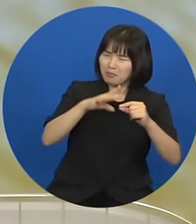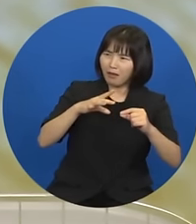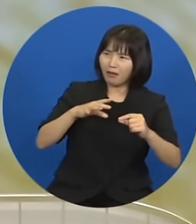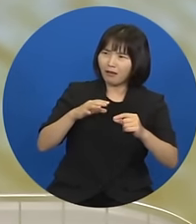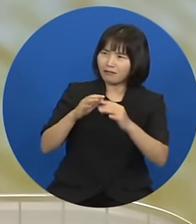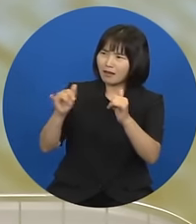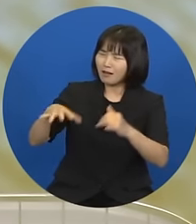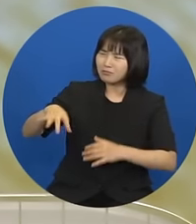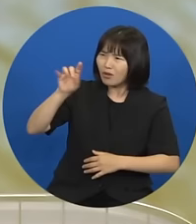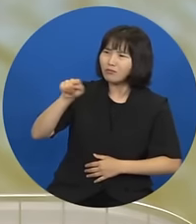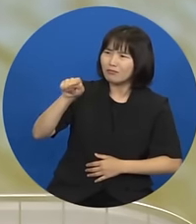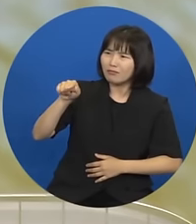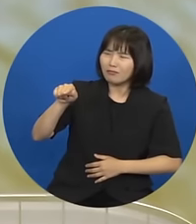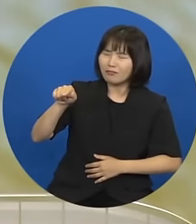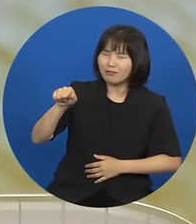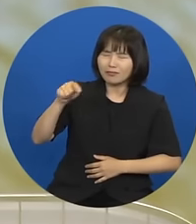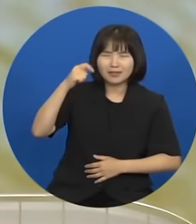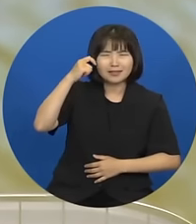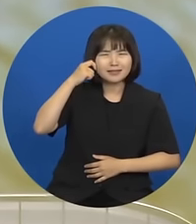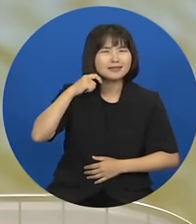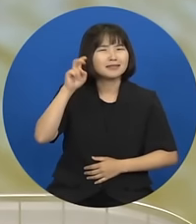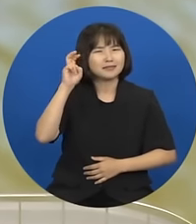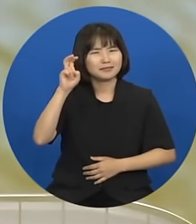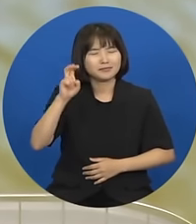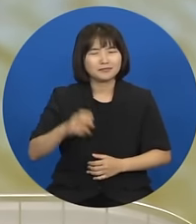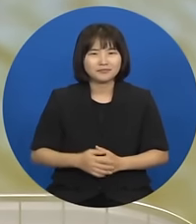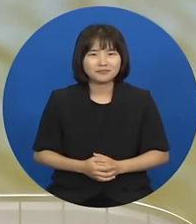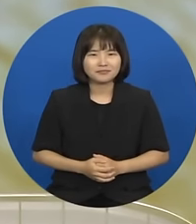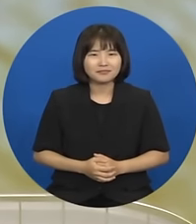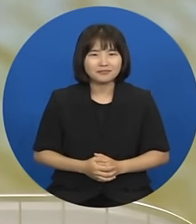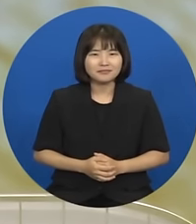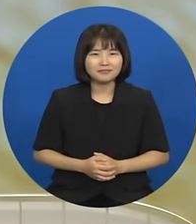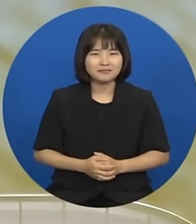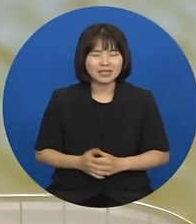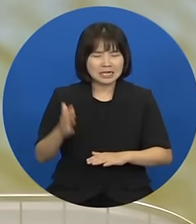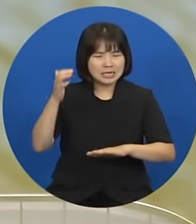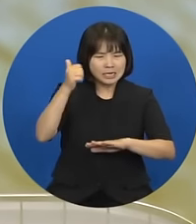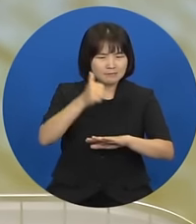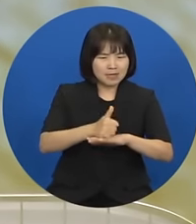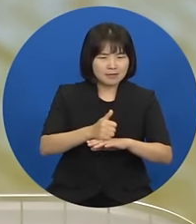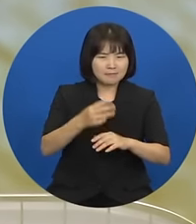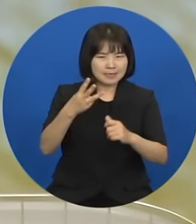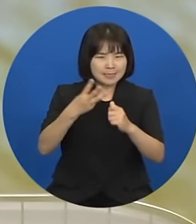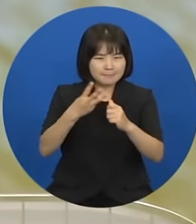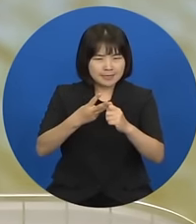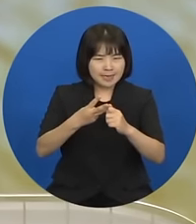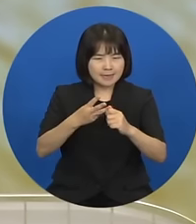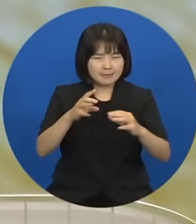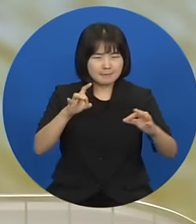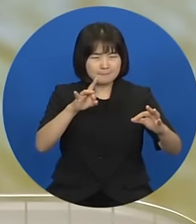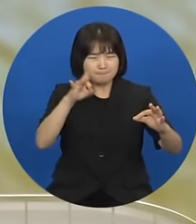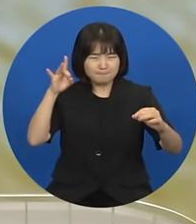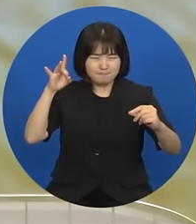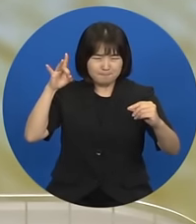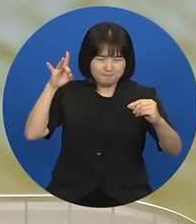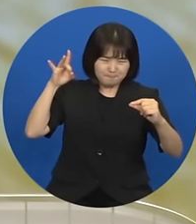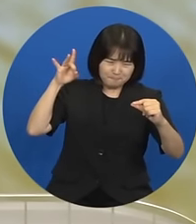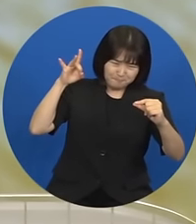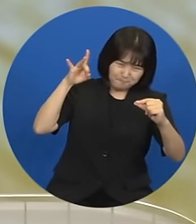처음이야. 거의 그런 느낌이었어요. 그래서 마지막으로 세 번째로 딱 때리는